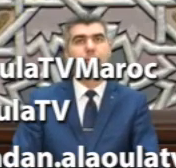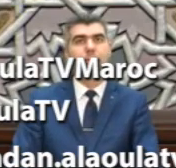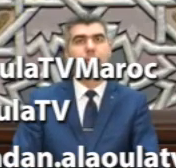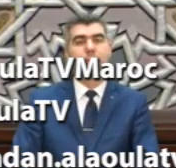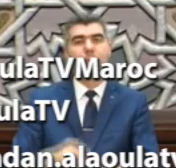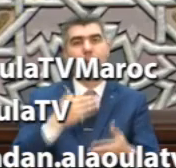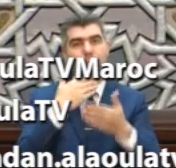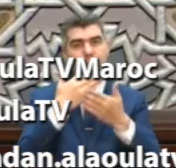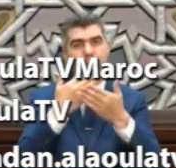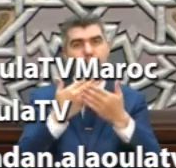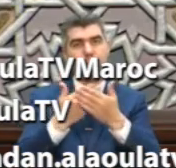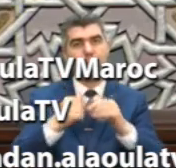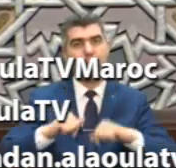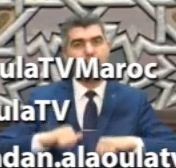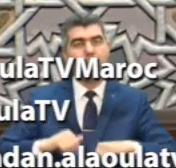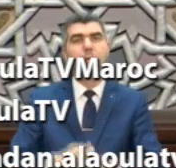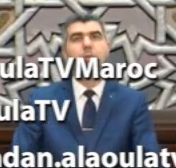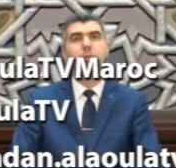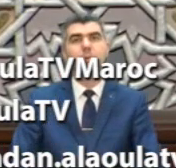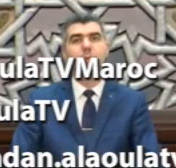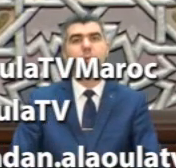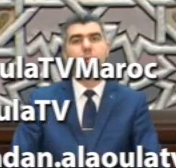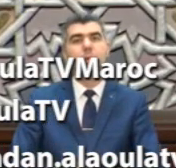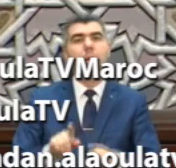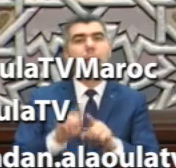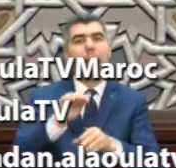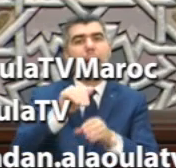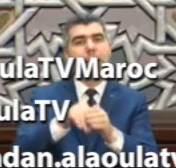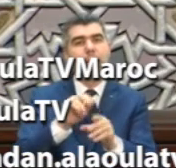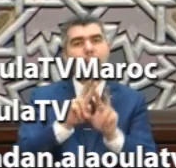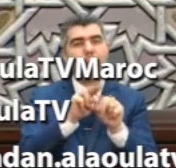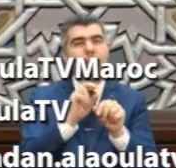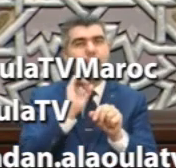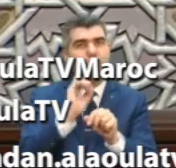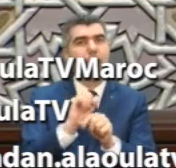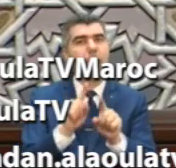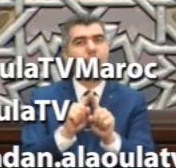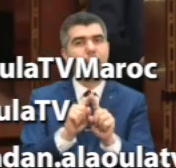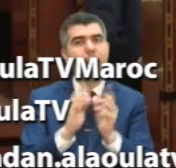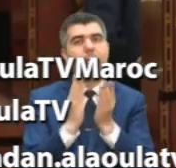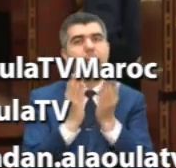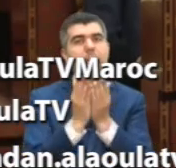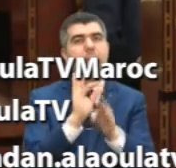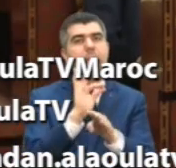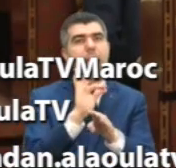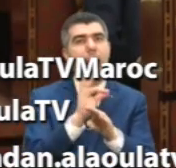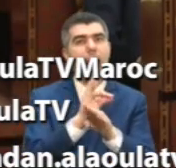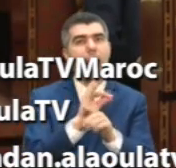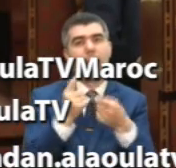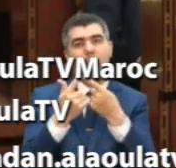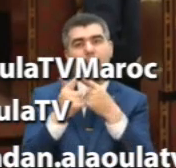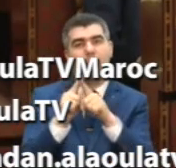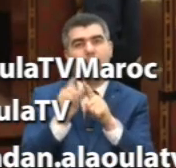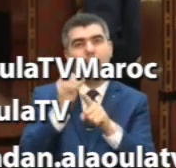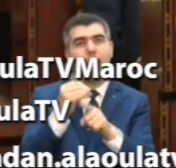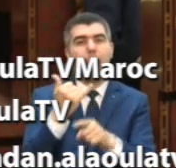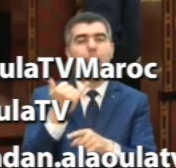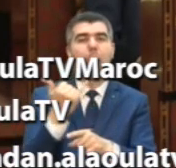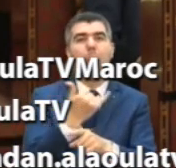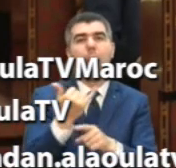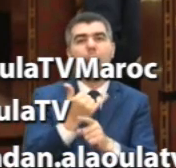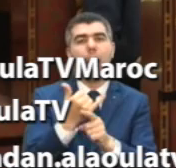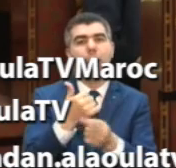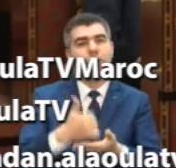شكرا السيد الوزير. نحن في فريق التجمع الدستوري نعتبر ان التعليم الاولويه من الاولويات لصلاته القويه